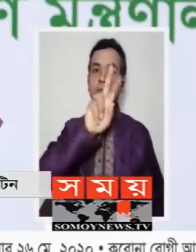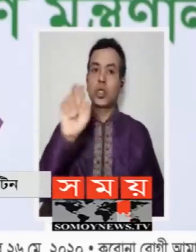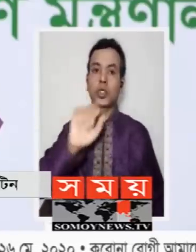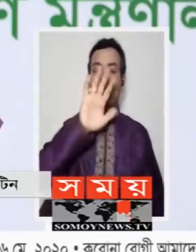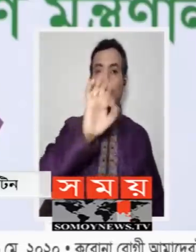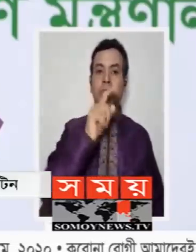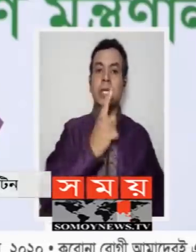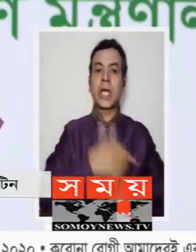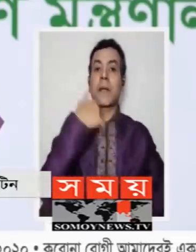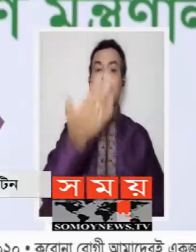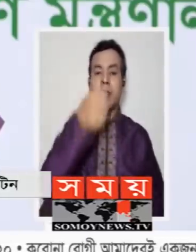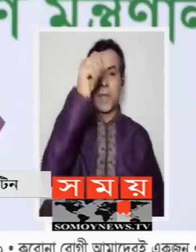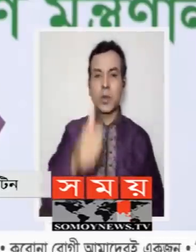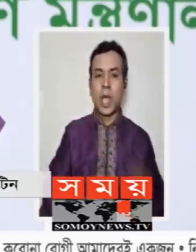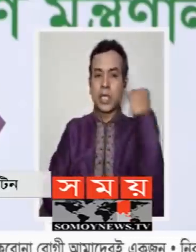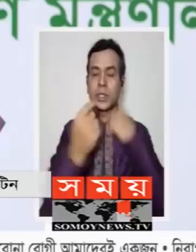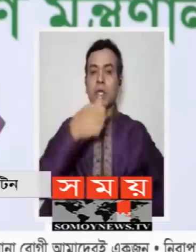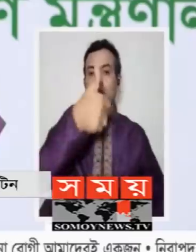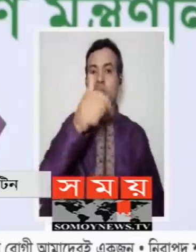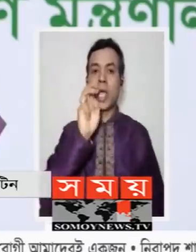1,868 জন। এ পর্যন্ত কোয়ারেন্টাইনে